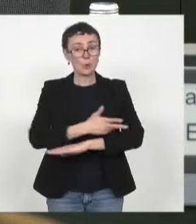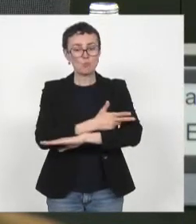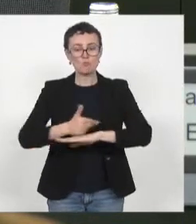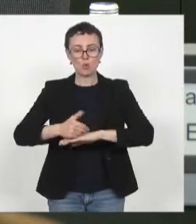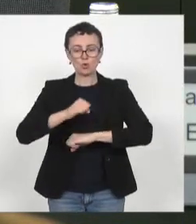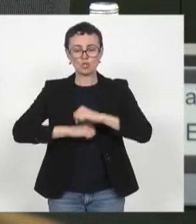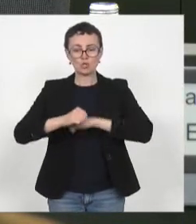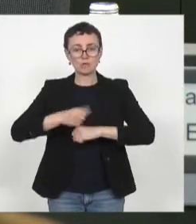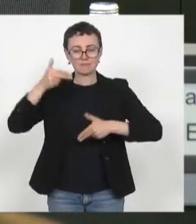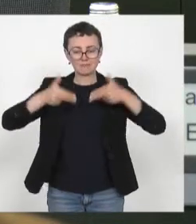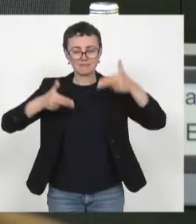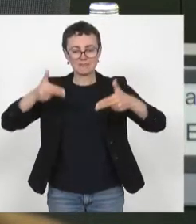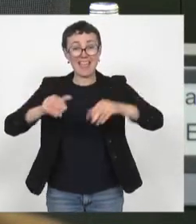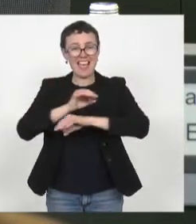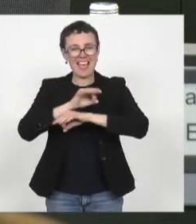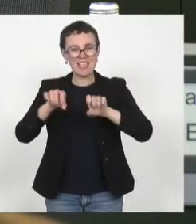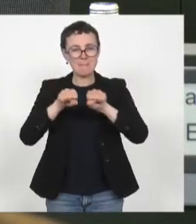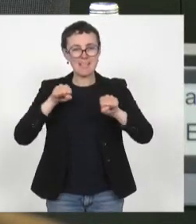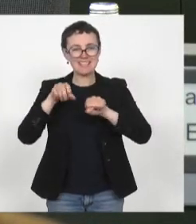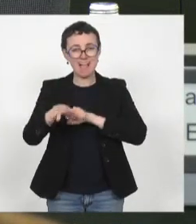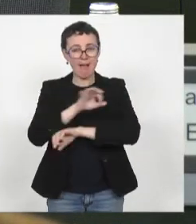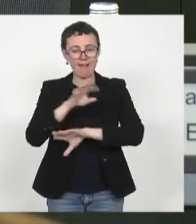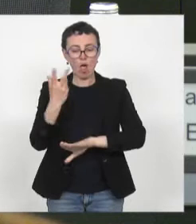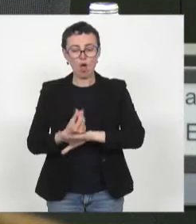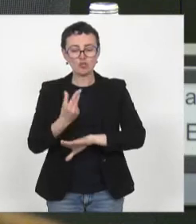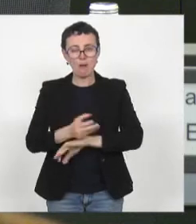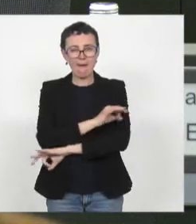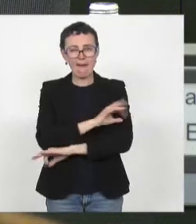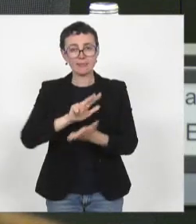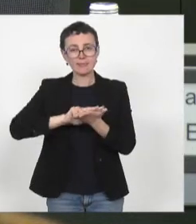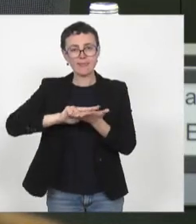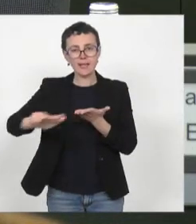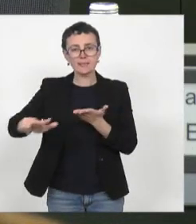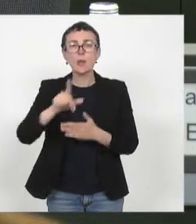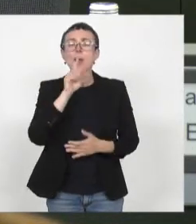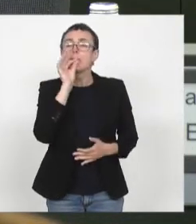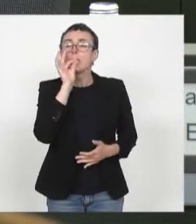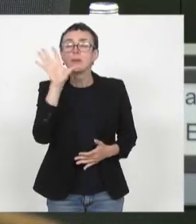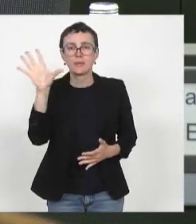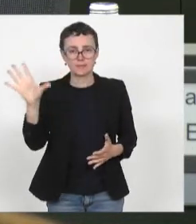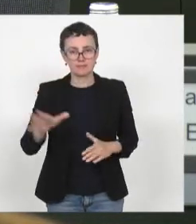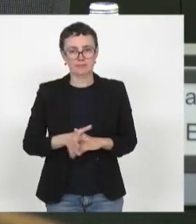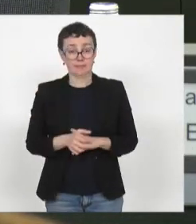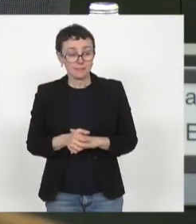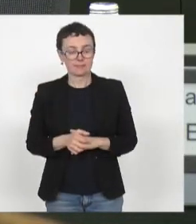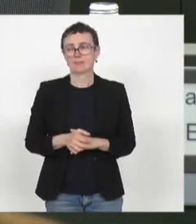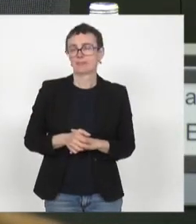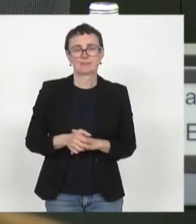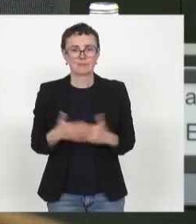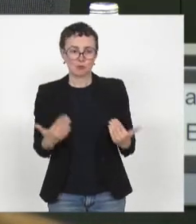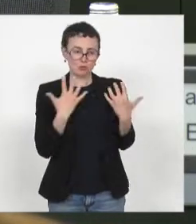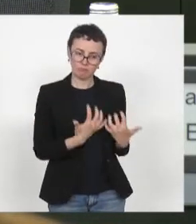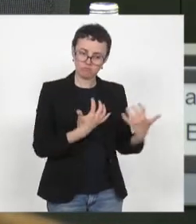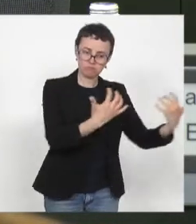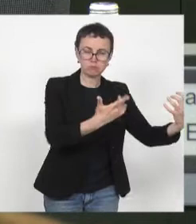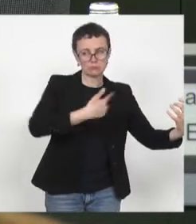pas d'enregistrement, pas de présence des médias. Nous voici au conseil suivant et il nous est proposé de restreindre à nouveau les attributions de cet hémicycle. L'urgence est non